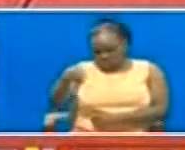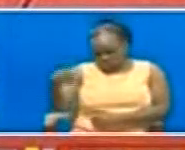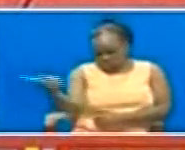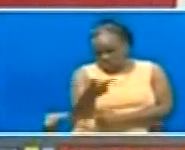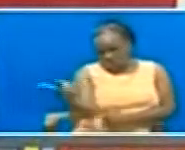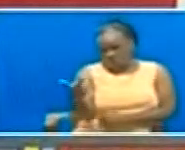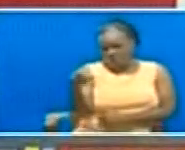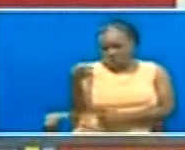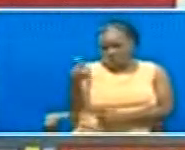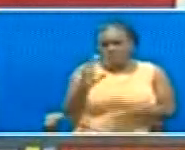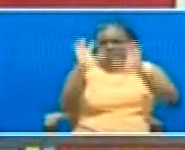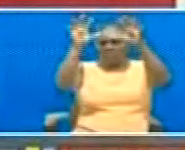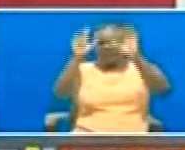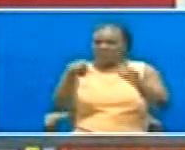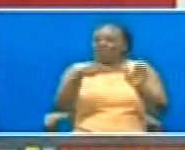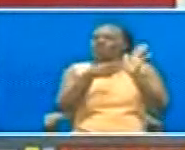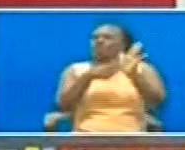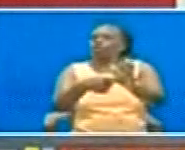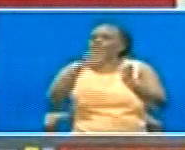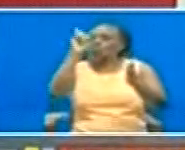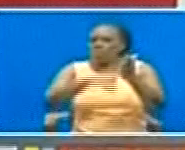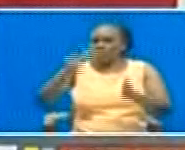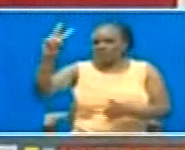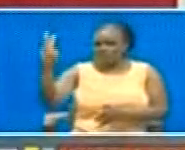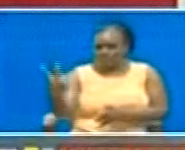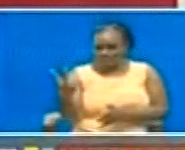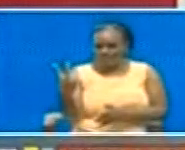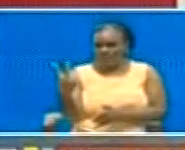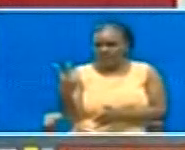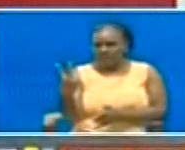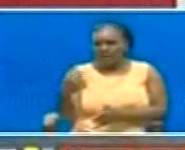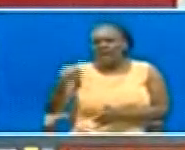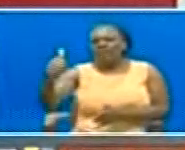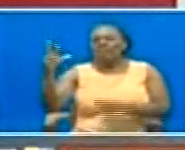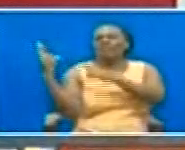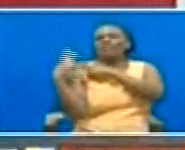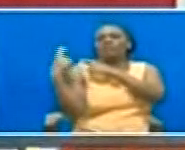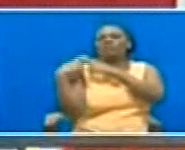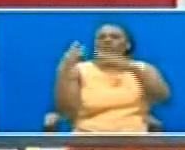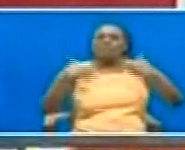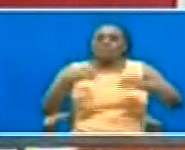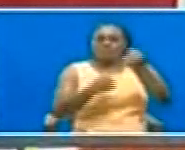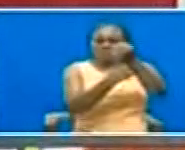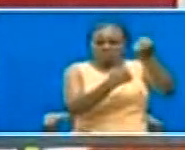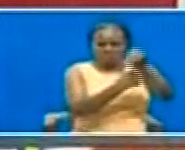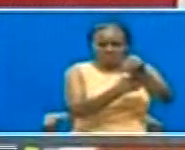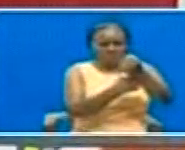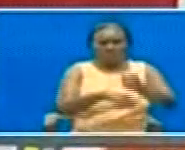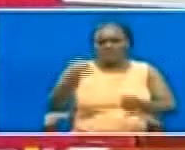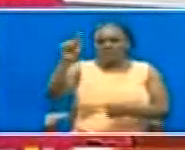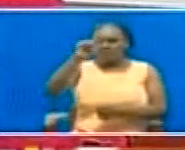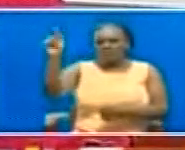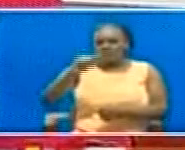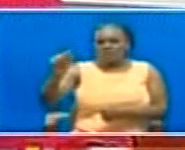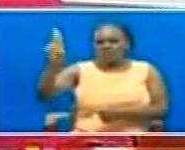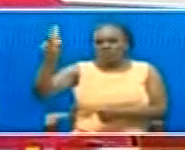kwa mchezo wa vikapu, kuna sheria nini? Na pili, wasia wako kwa washikadao wengine, wafadhili wengine, kuwepo kwa zuku kwa